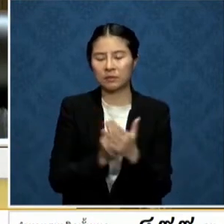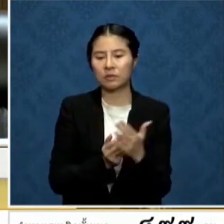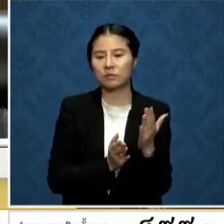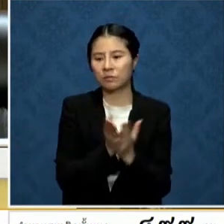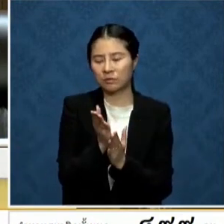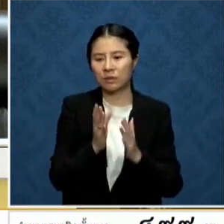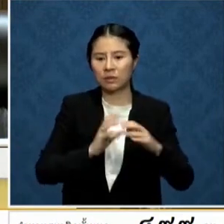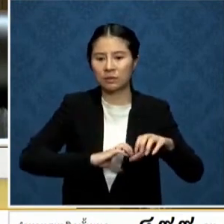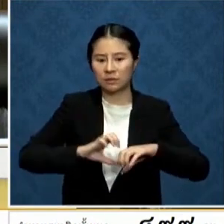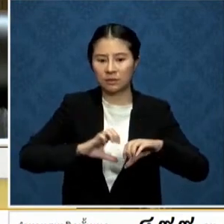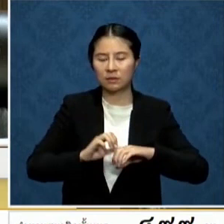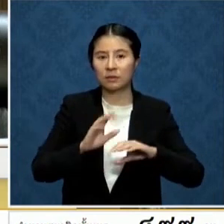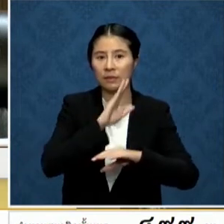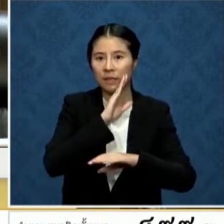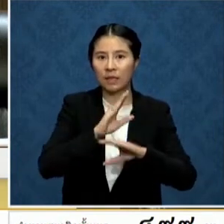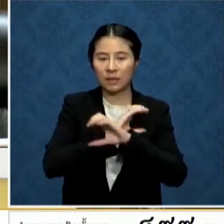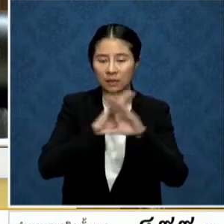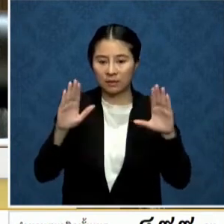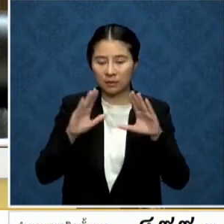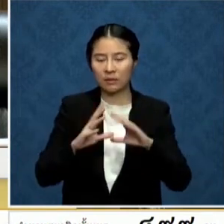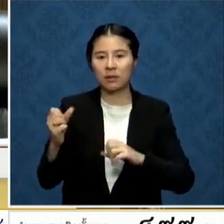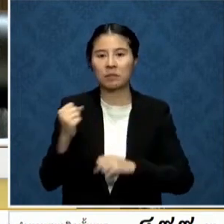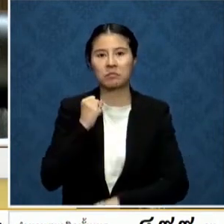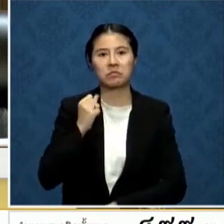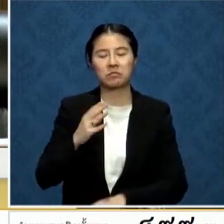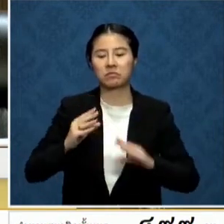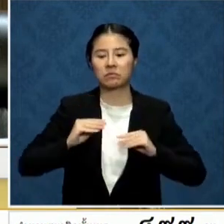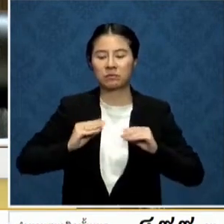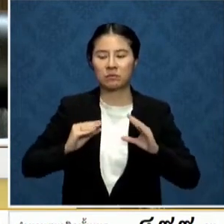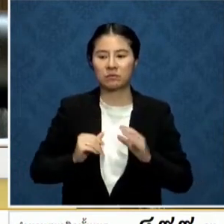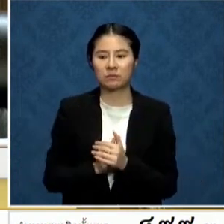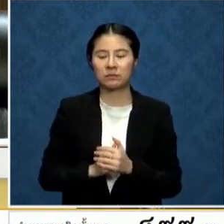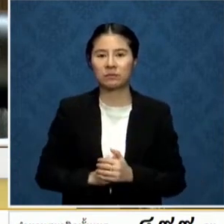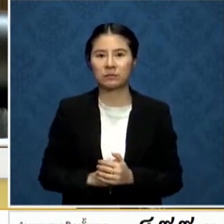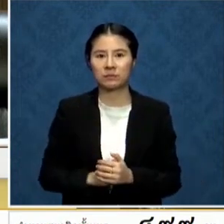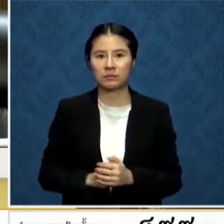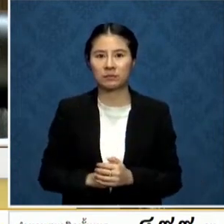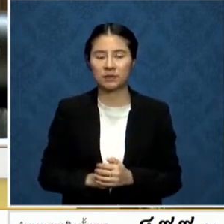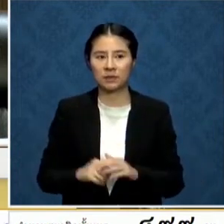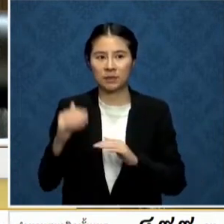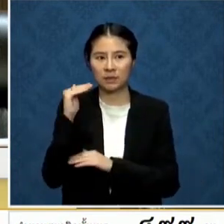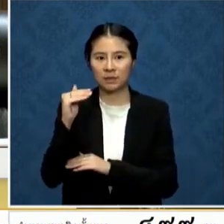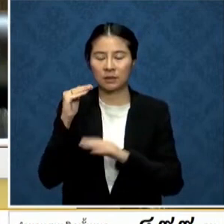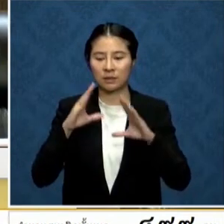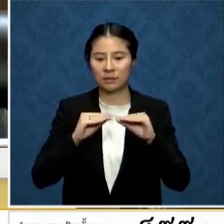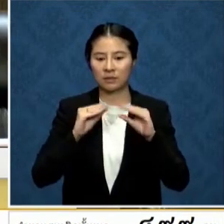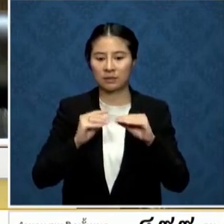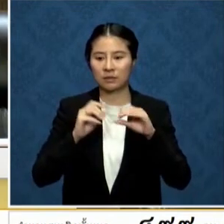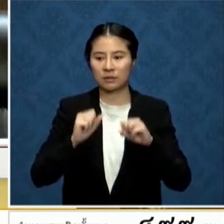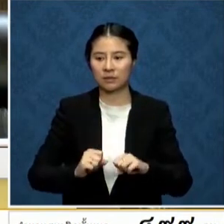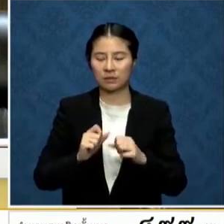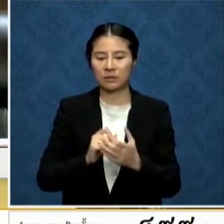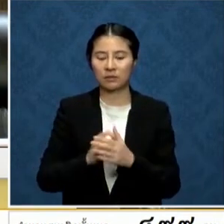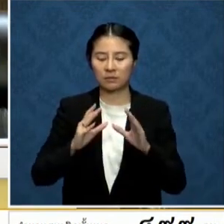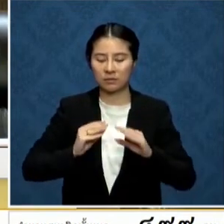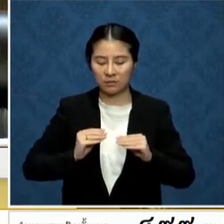บริหารถ้าเราไปยกเลิกอำนาจเนี่ยผมไม่เห็นด้วยข้อถัดไปครับกำหนดให้ที่ประชุมลงมติเห็นชอบ